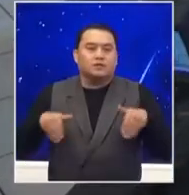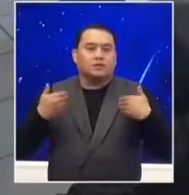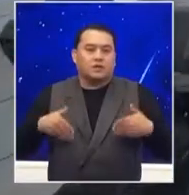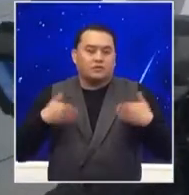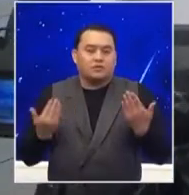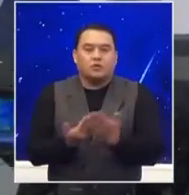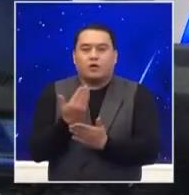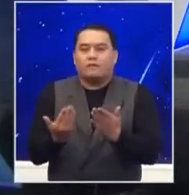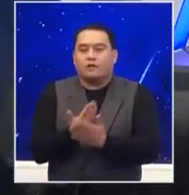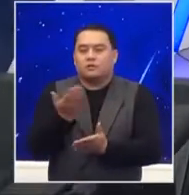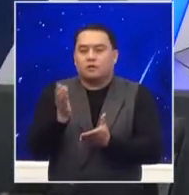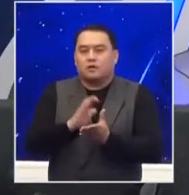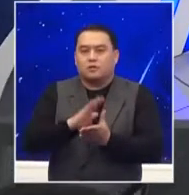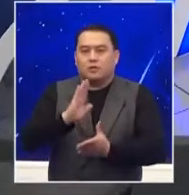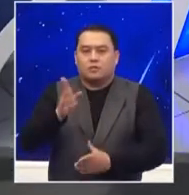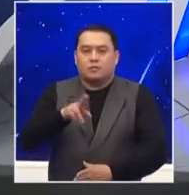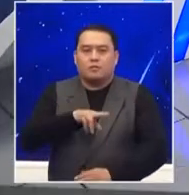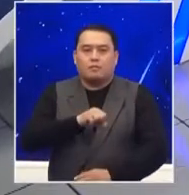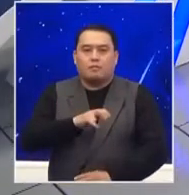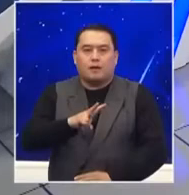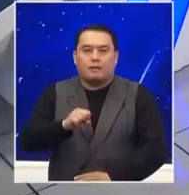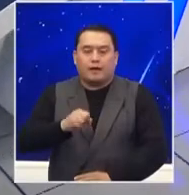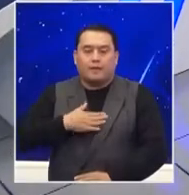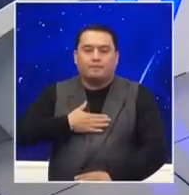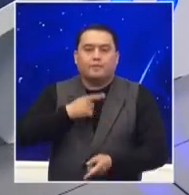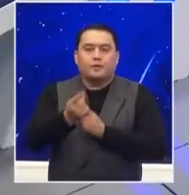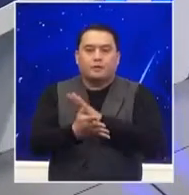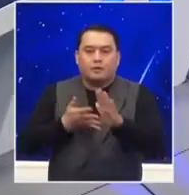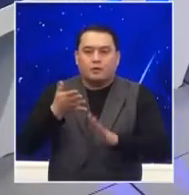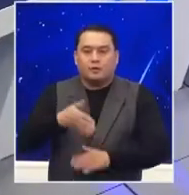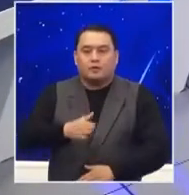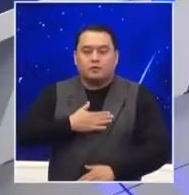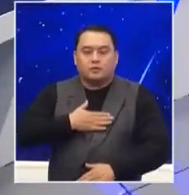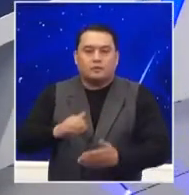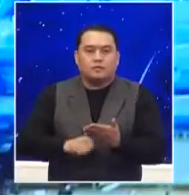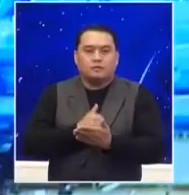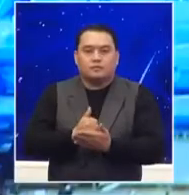Здравствуйте! В прямом эфире новости. С вами Пана Усимбекова. Сурдоперевод Марат Ажмайбекова.